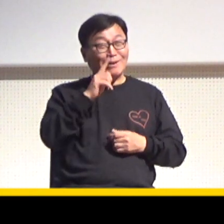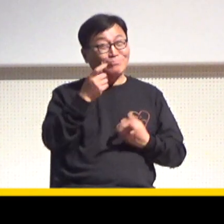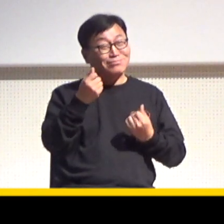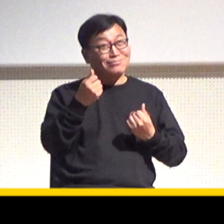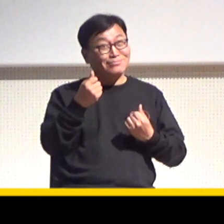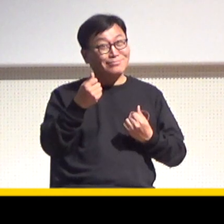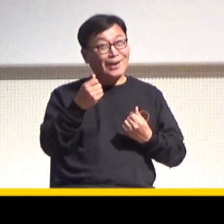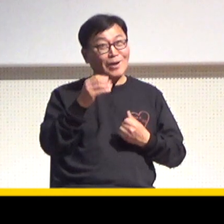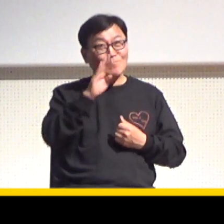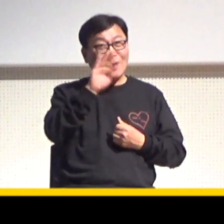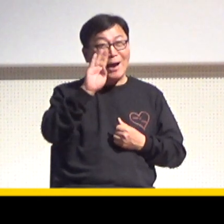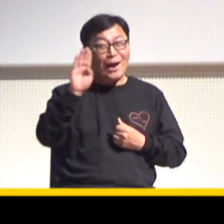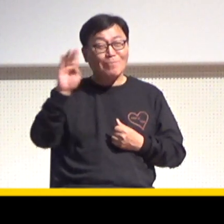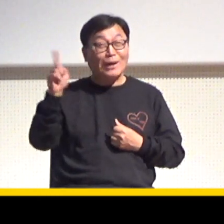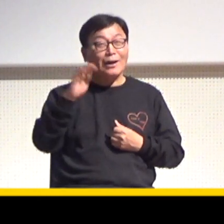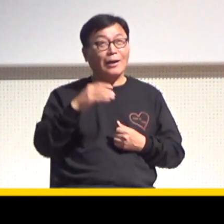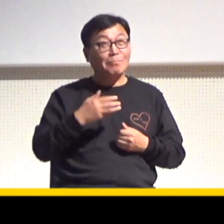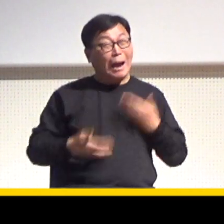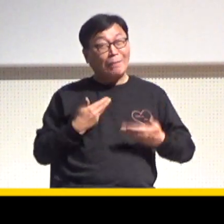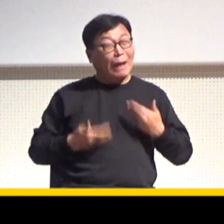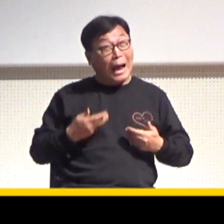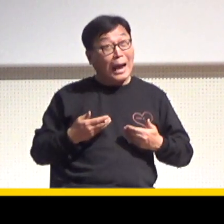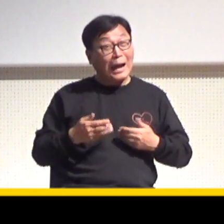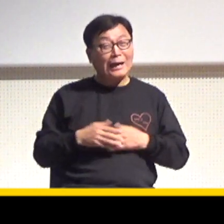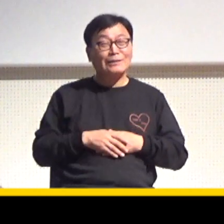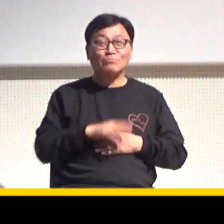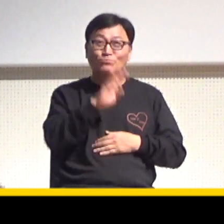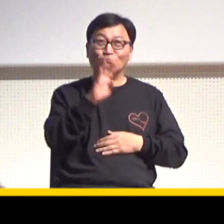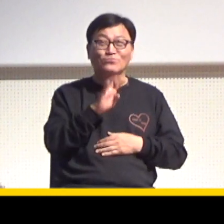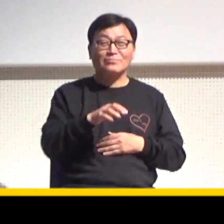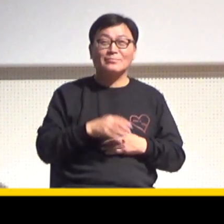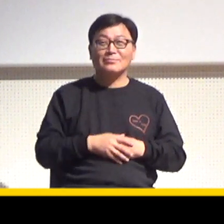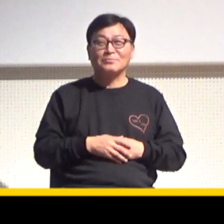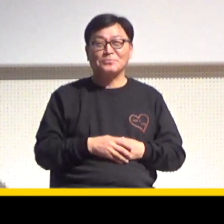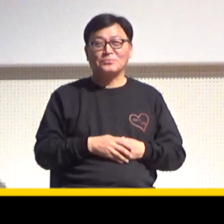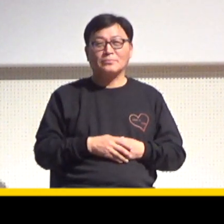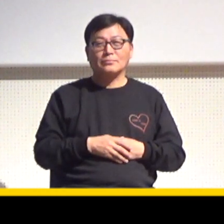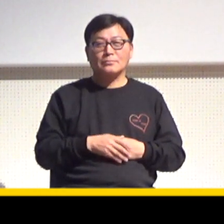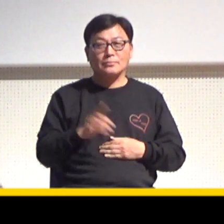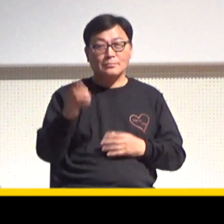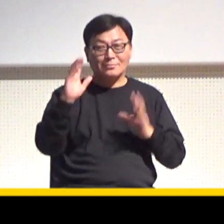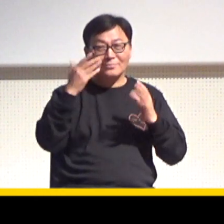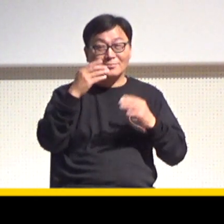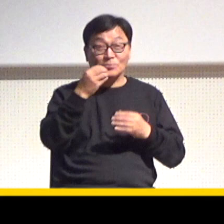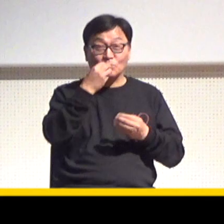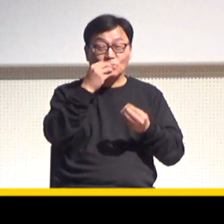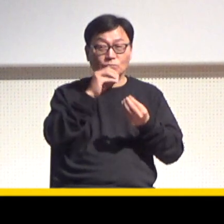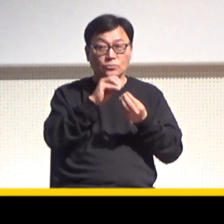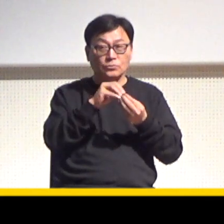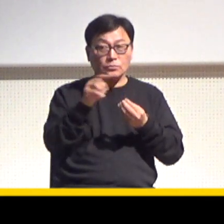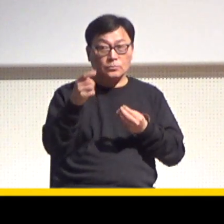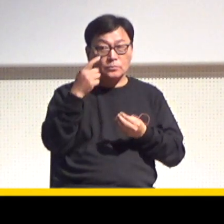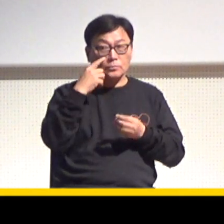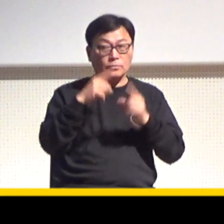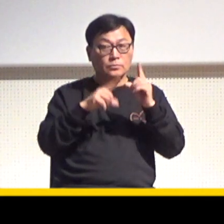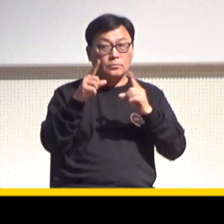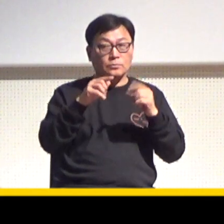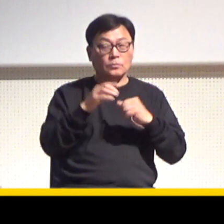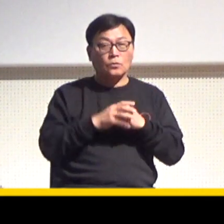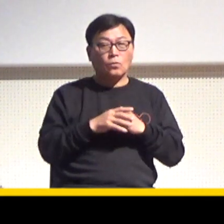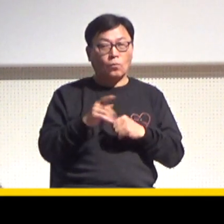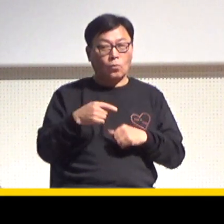얼마나 바빴으면 네, 있습니다. 네. 네. 저 장면이 그 아기한테 입맞춤하는 네. 장면인데 되게 저한테는